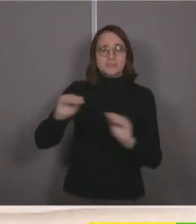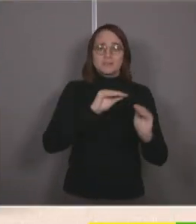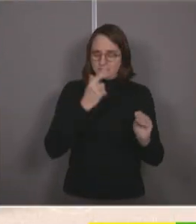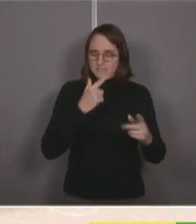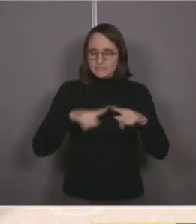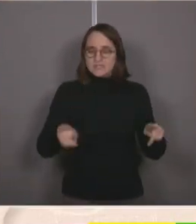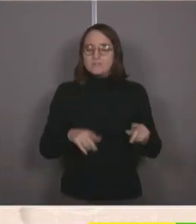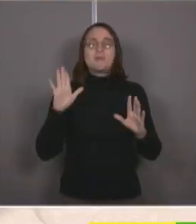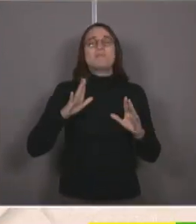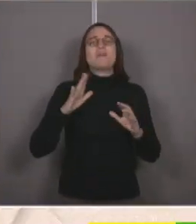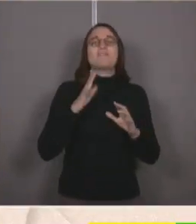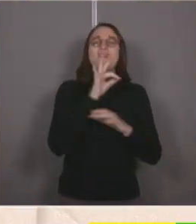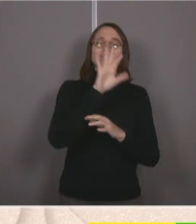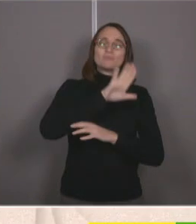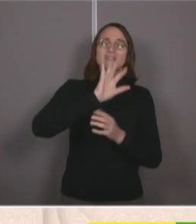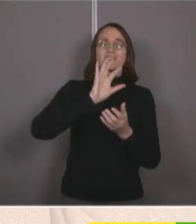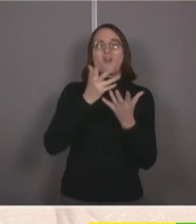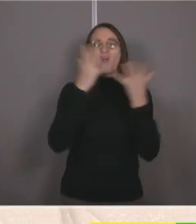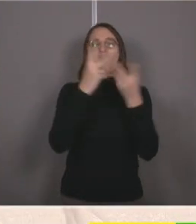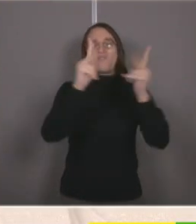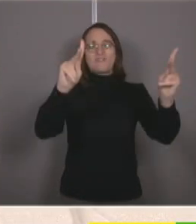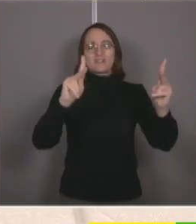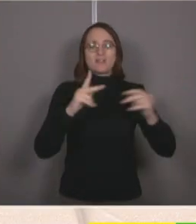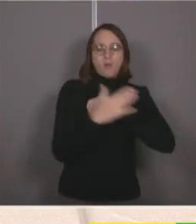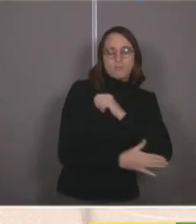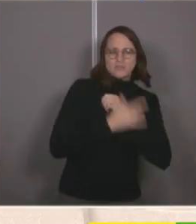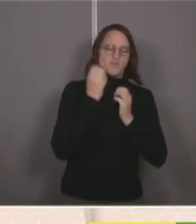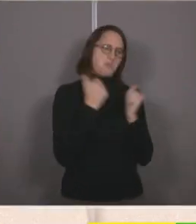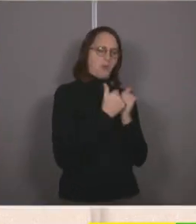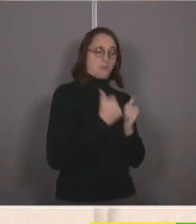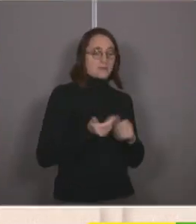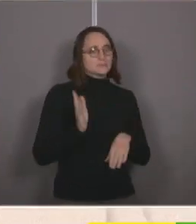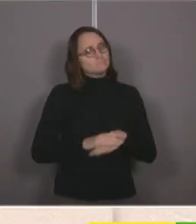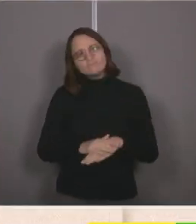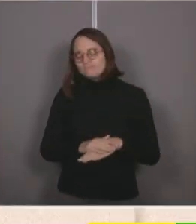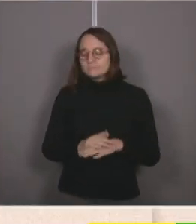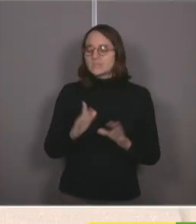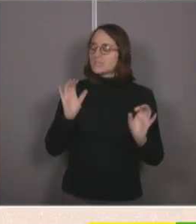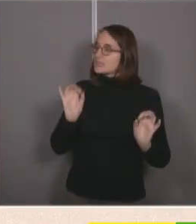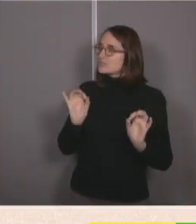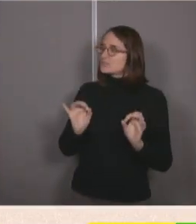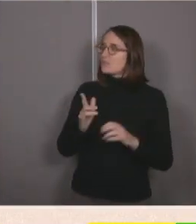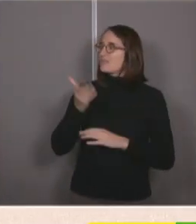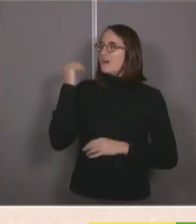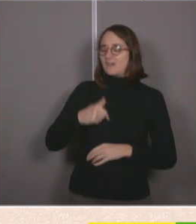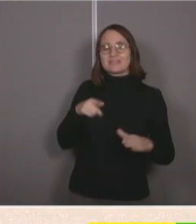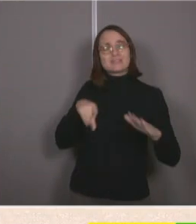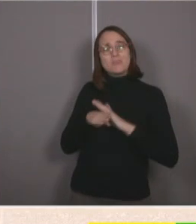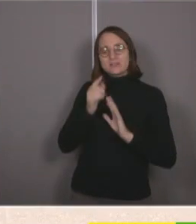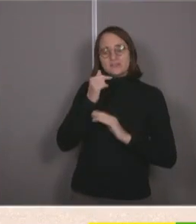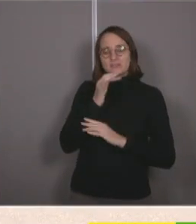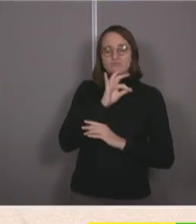entre la France des campagnes et la France des métropoles, oui, qu'on a souvent tendance à opposer. Bah, c'était le sujet au début de la transition climatique. On disait qu'il y avait deux France qui s'opposaient sur ce sujet. Et